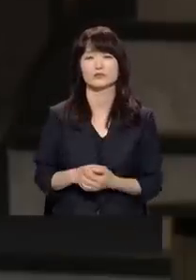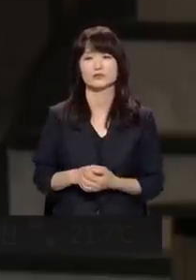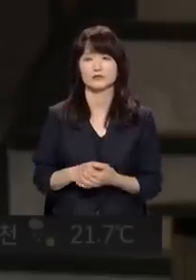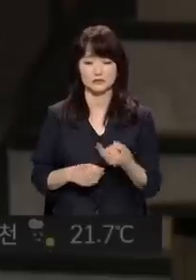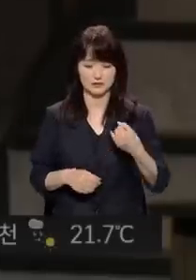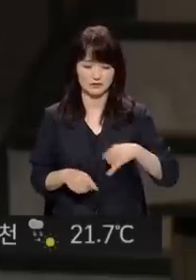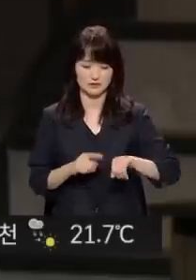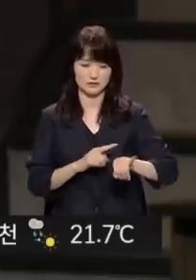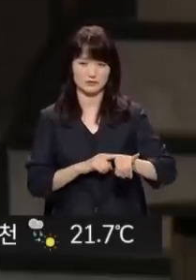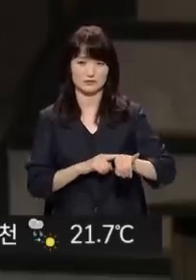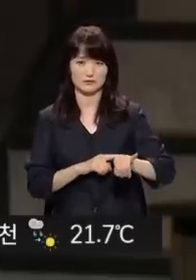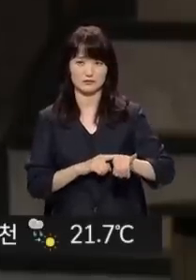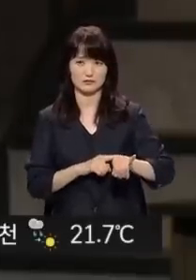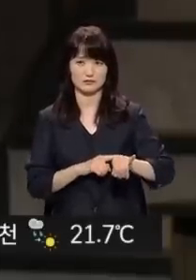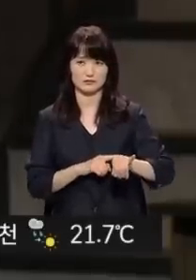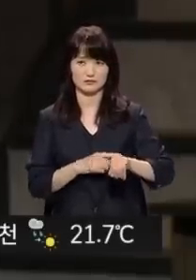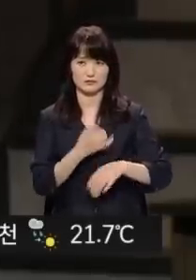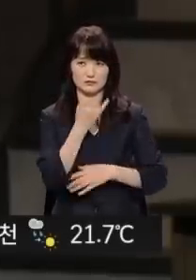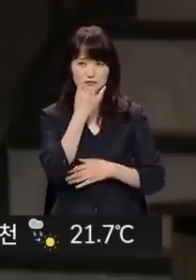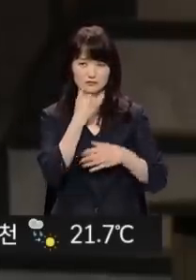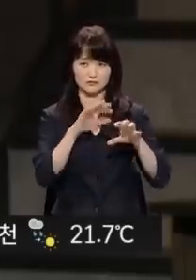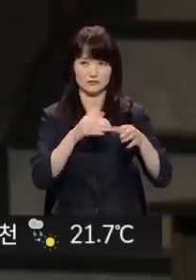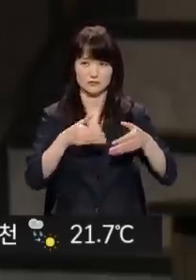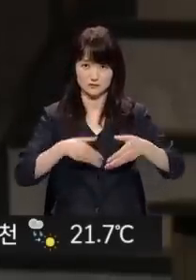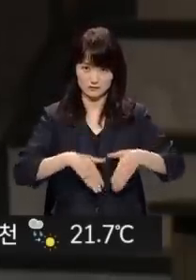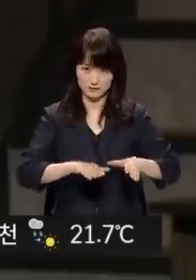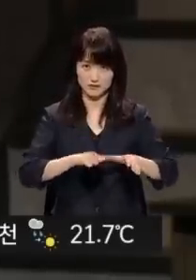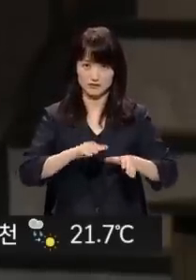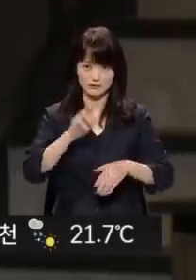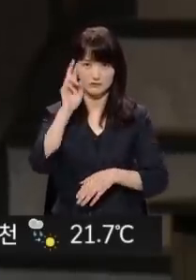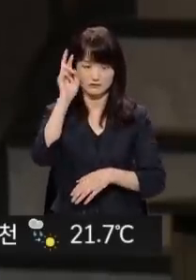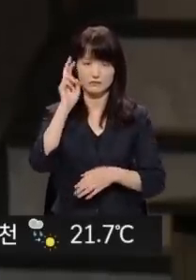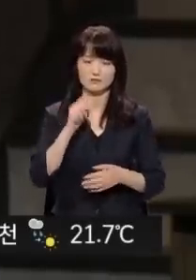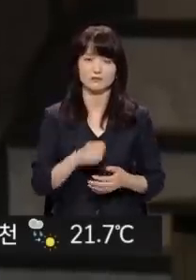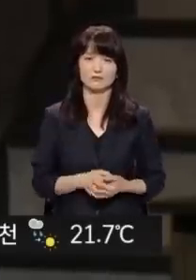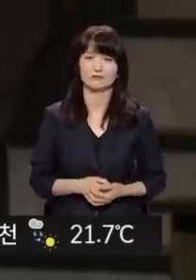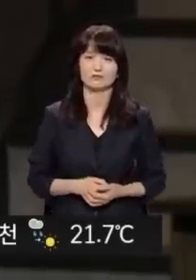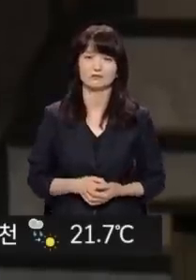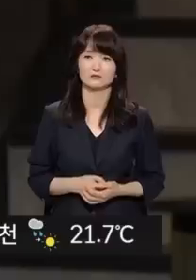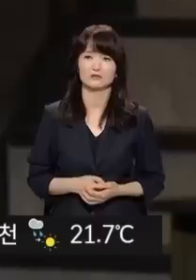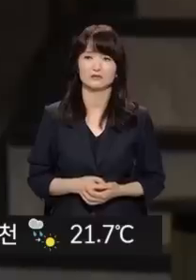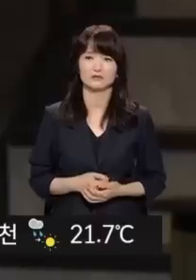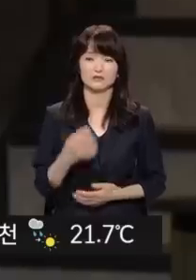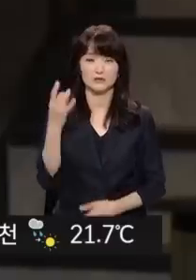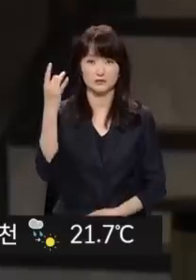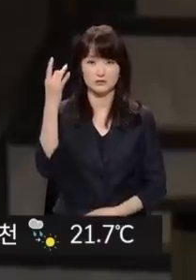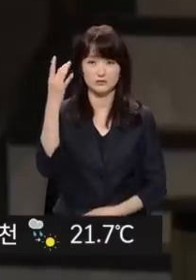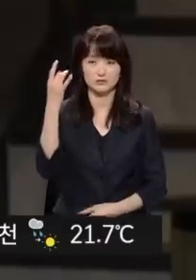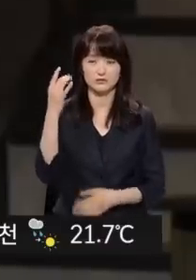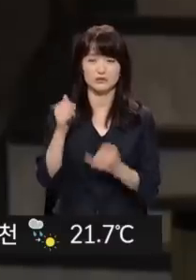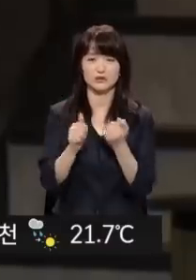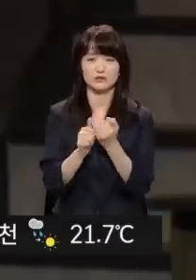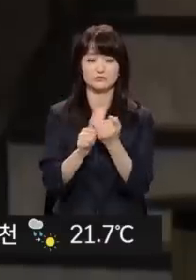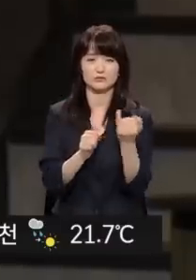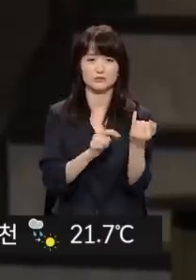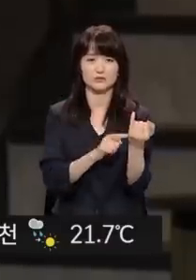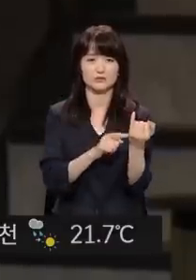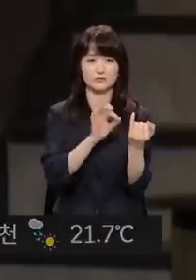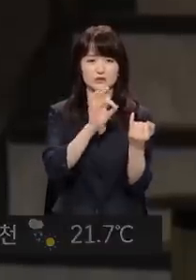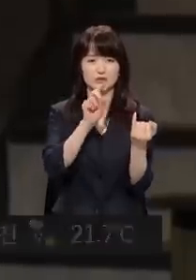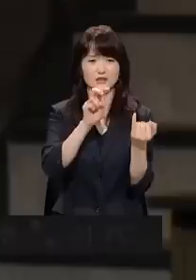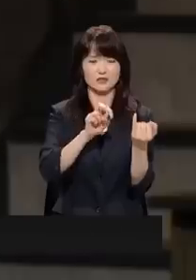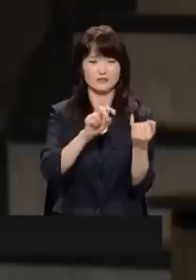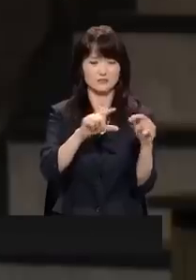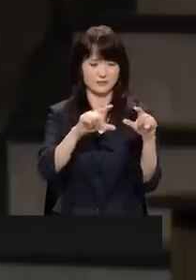아이가 사실은이 독일에서 태어난 걸로 추정이 되거든요 그리고 이제 자기 원래 그 부인 같은 경우는 암으로 이제